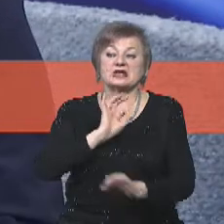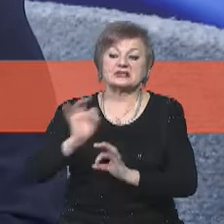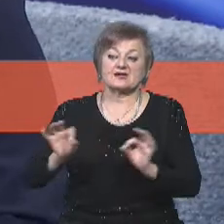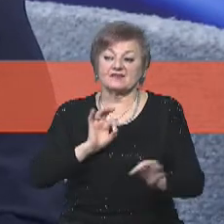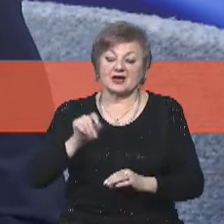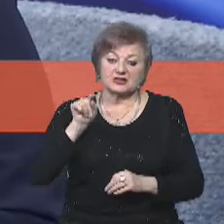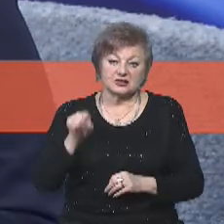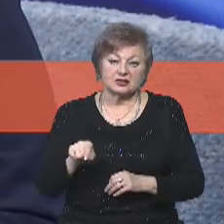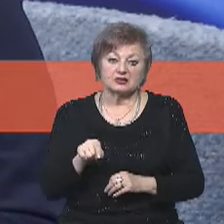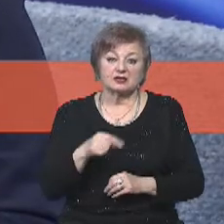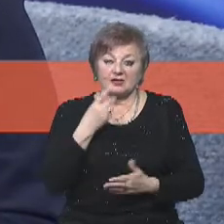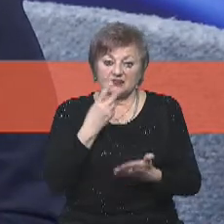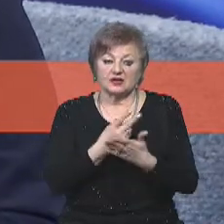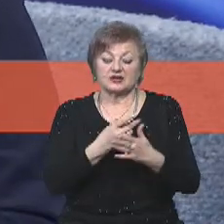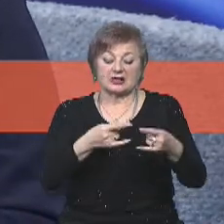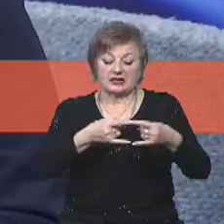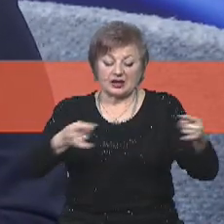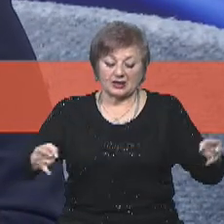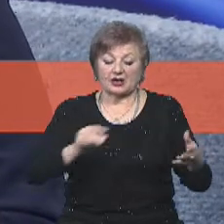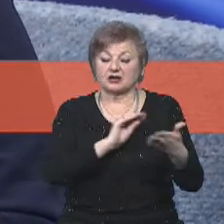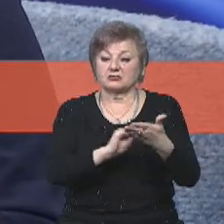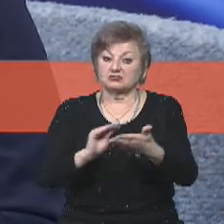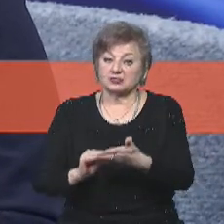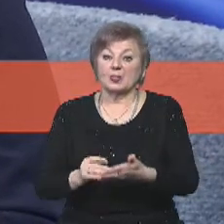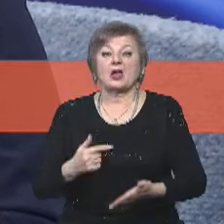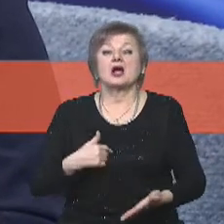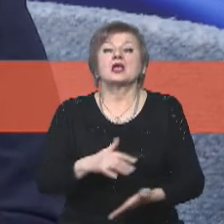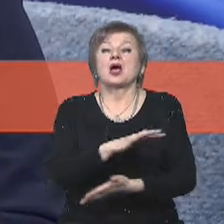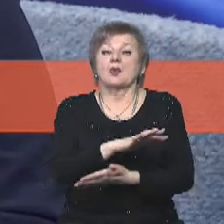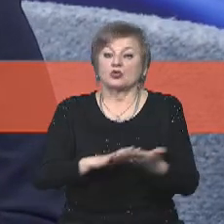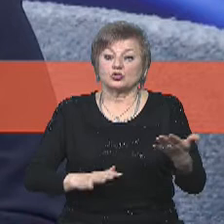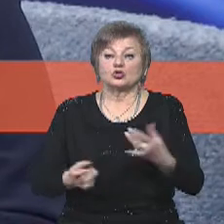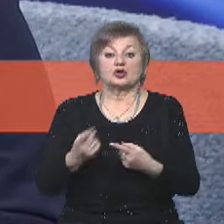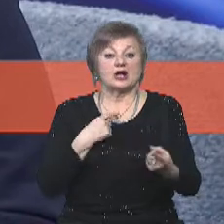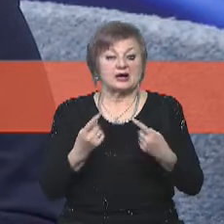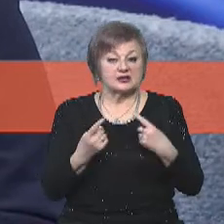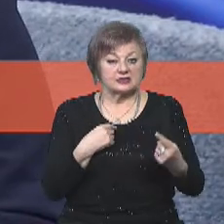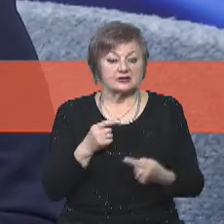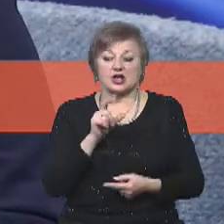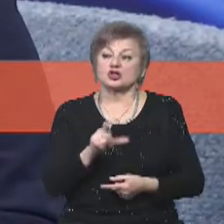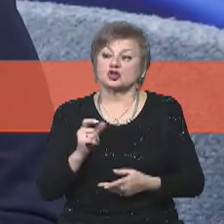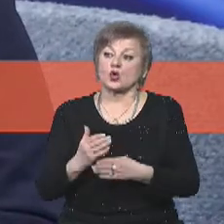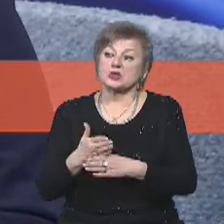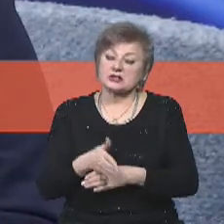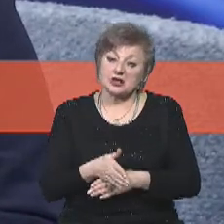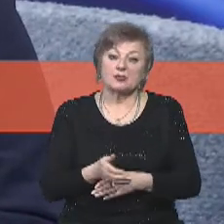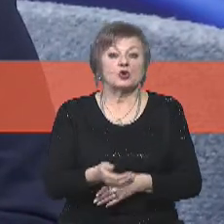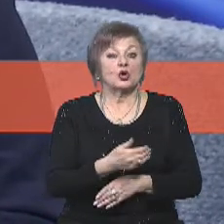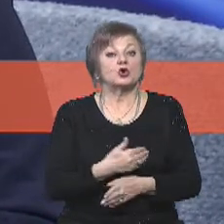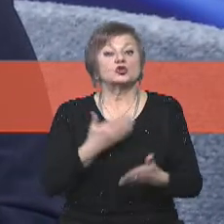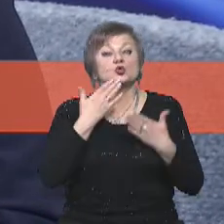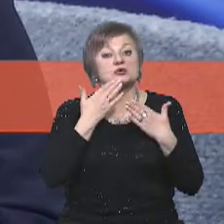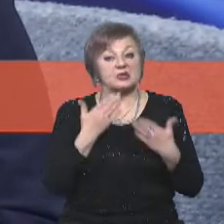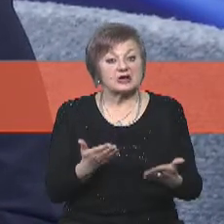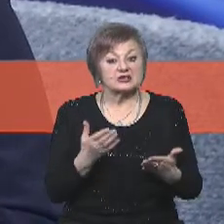які вказані у нас на екрані. От, а я продовжую розмову з нашими гостями і хочу запитати, а